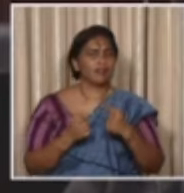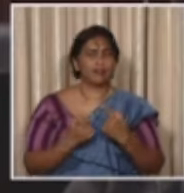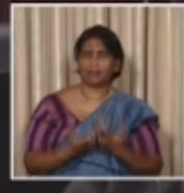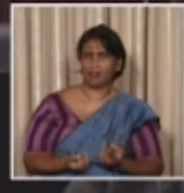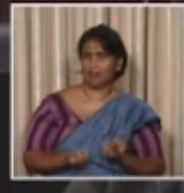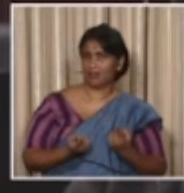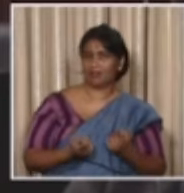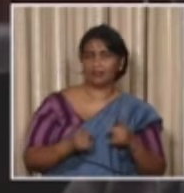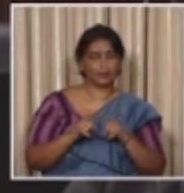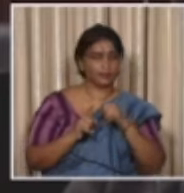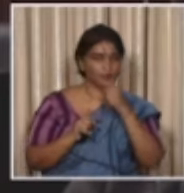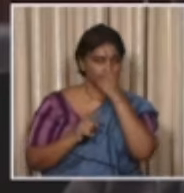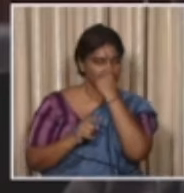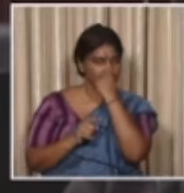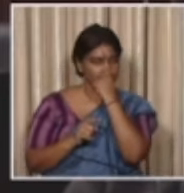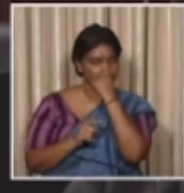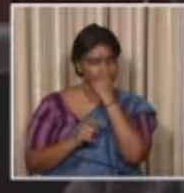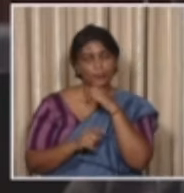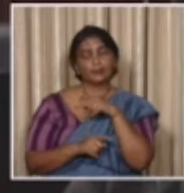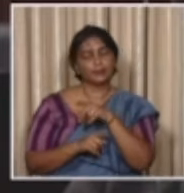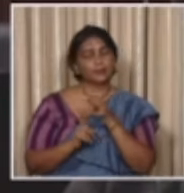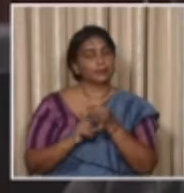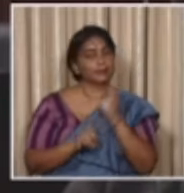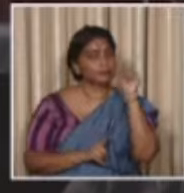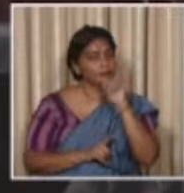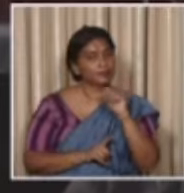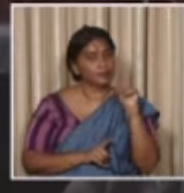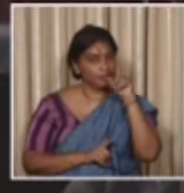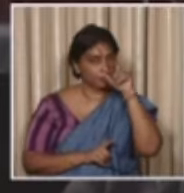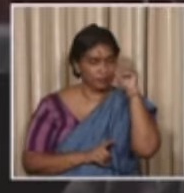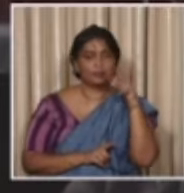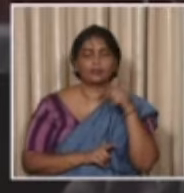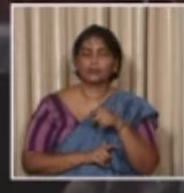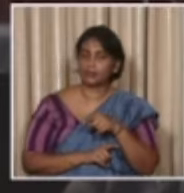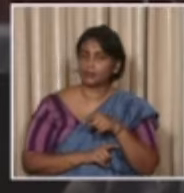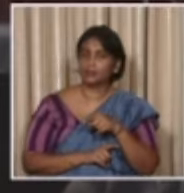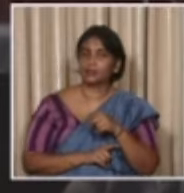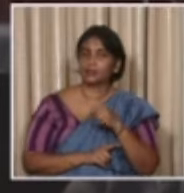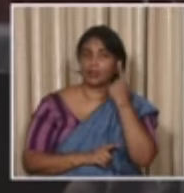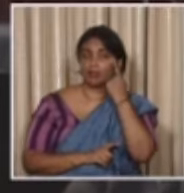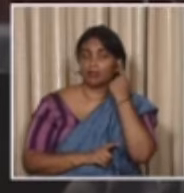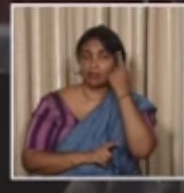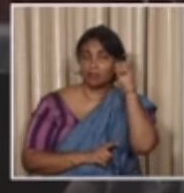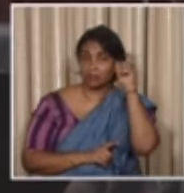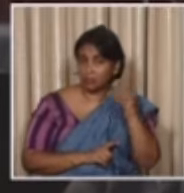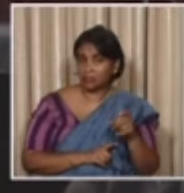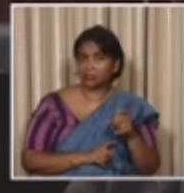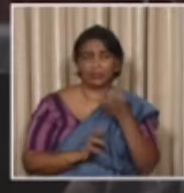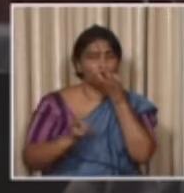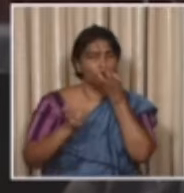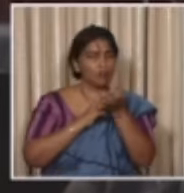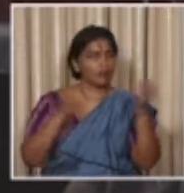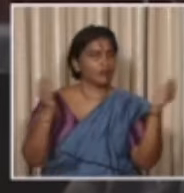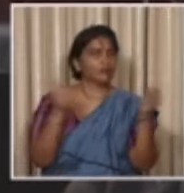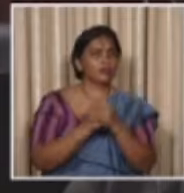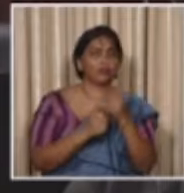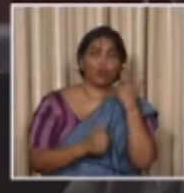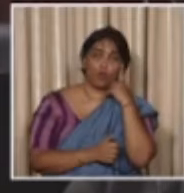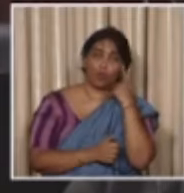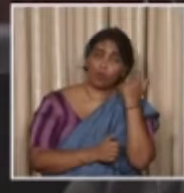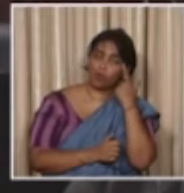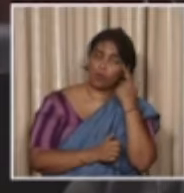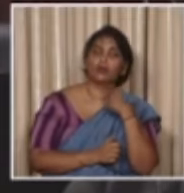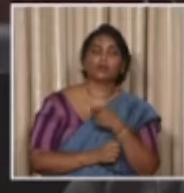පාඩුවක් කරා වෙනවා. එතුමා මේ මහමුලකරුවන් ගැන මේ ප්‍රහාරයේ පිටිපස්සෙන් ඉන්න අය ගැන දන්නවයි